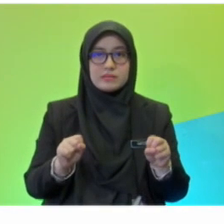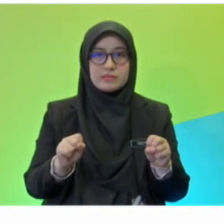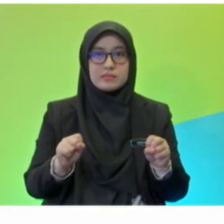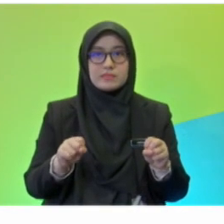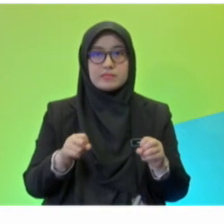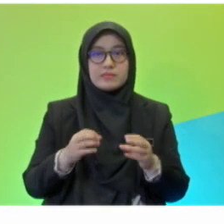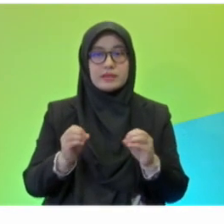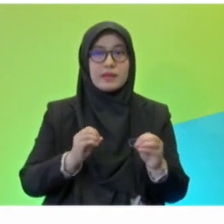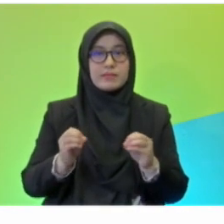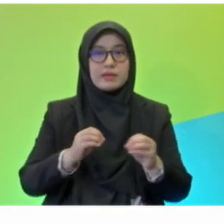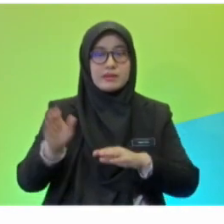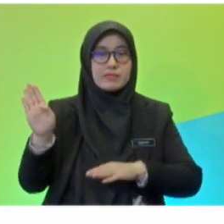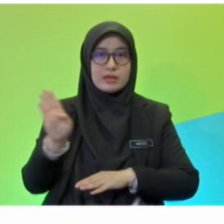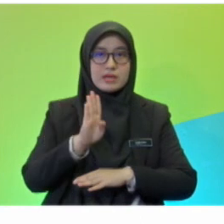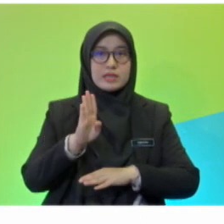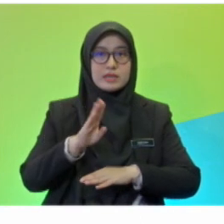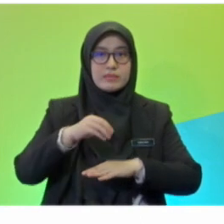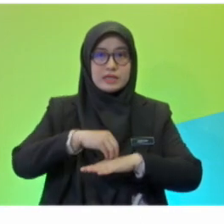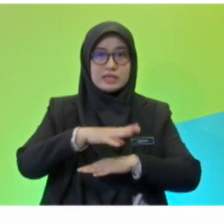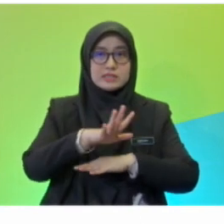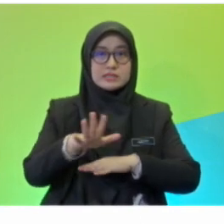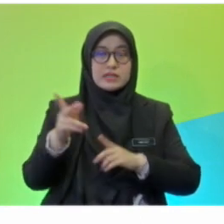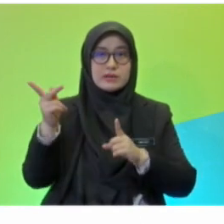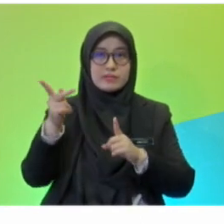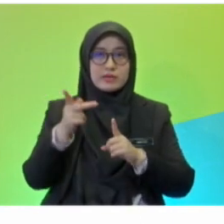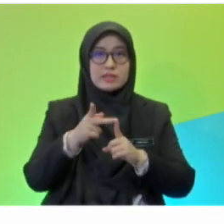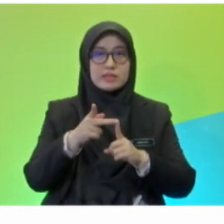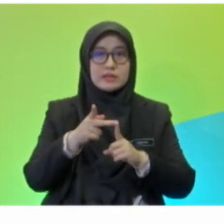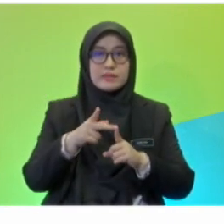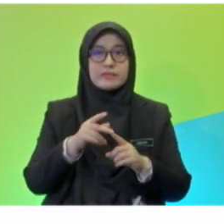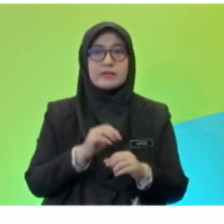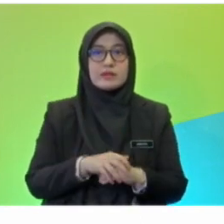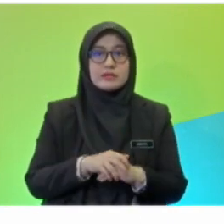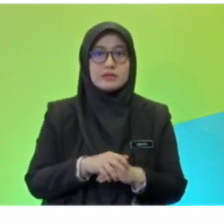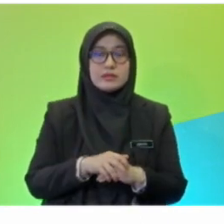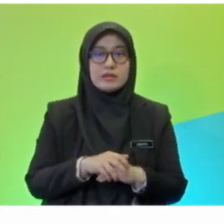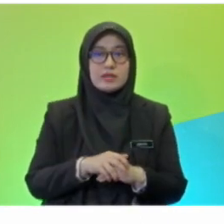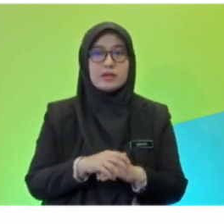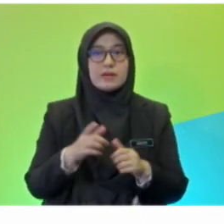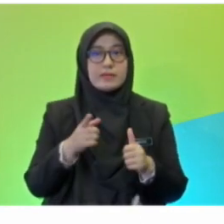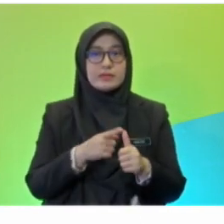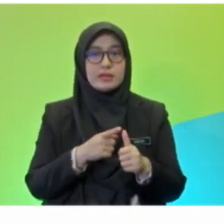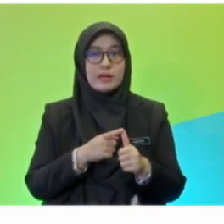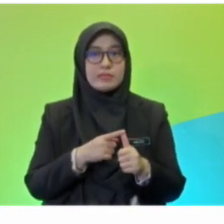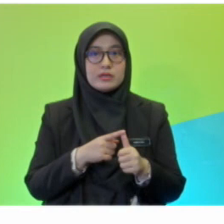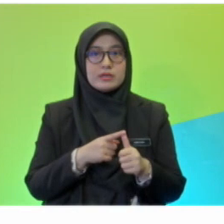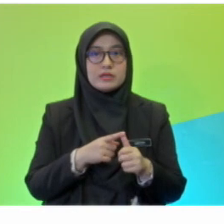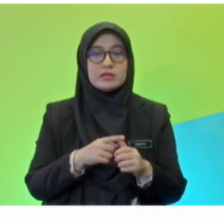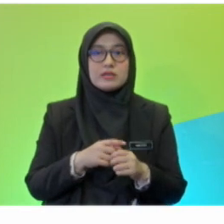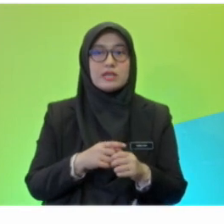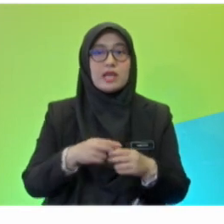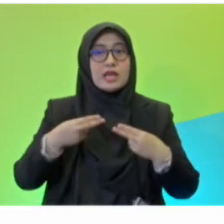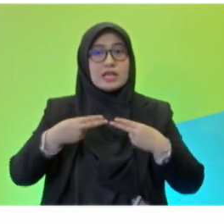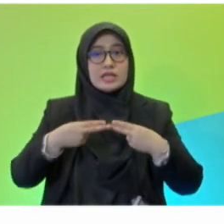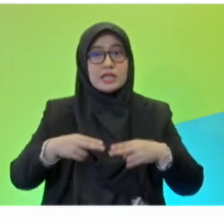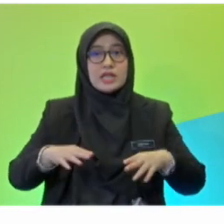konsep pemerintahan dan kehidupan masyarakat di negara kita yang paling penting adalah kehilangan kuasa